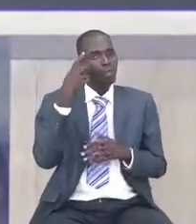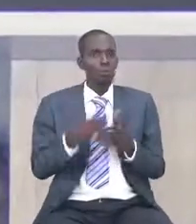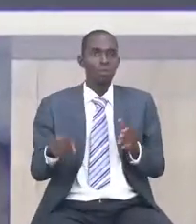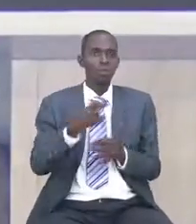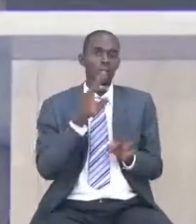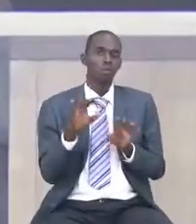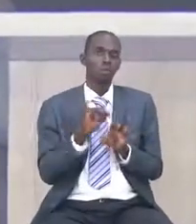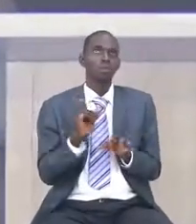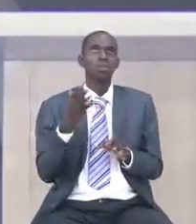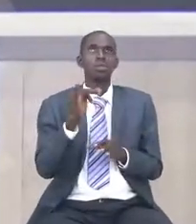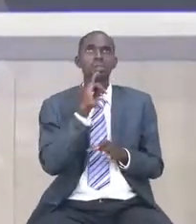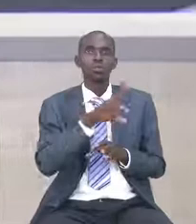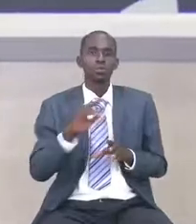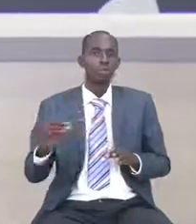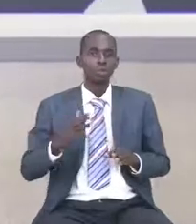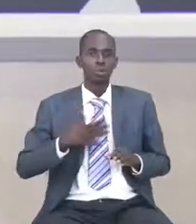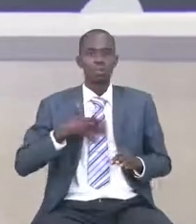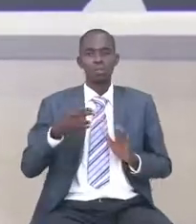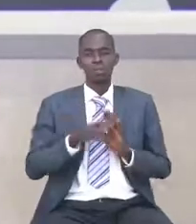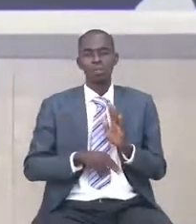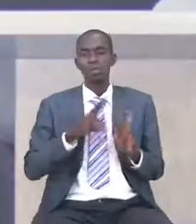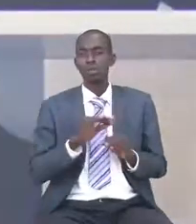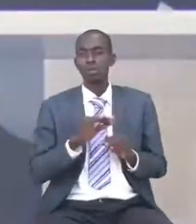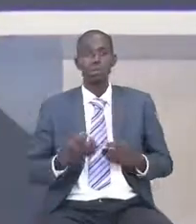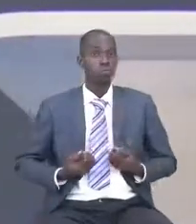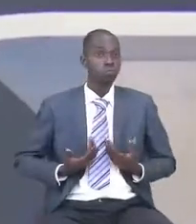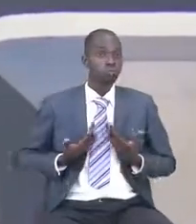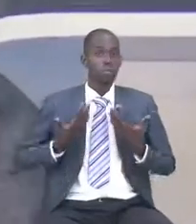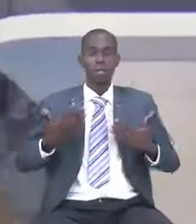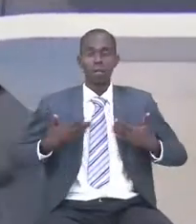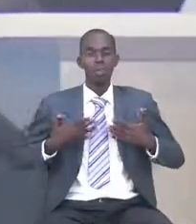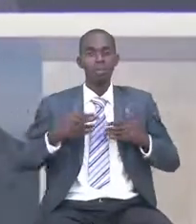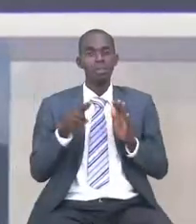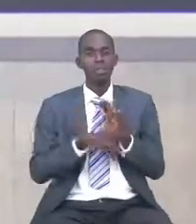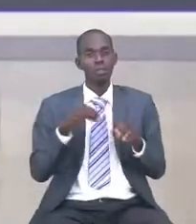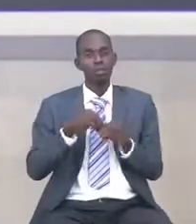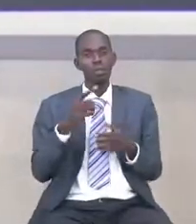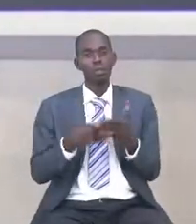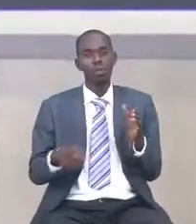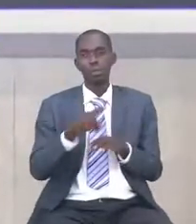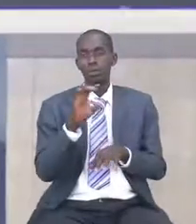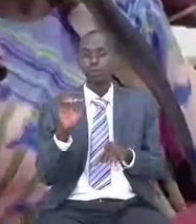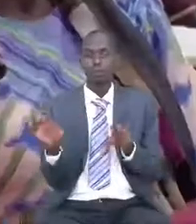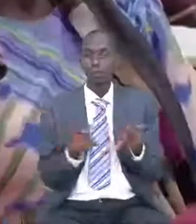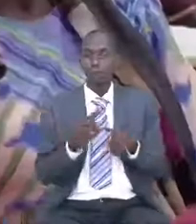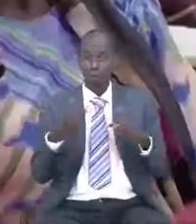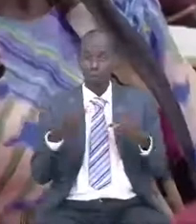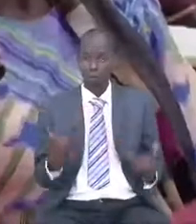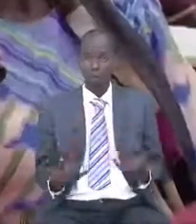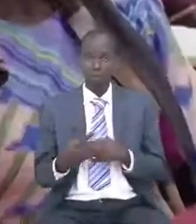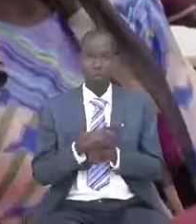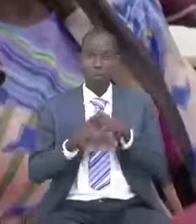n'ont aucune raison pour laquelle ils le font. Il n'y a pas de passion, il n'y a pas de zèle, il n'y a pas d'excitation. Mais à